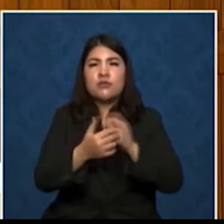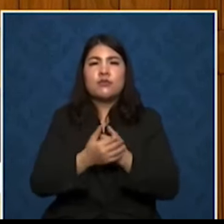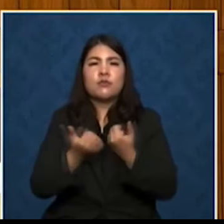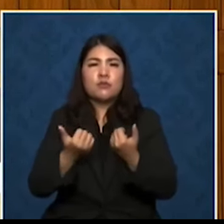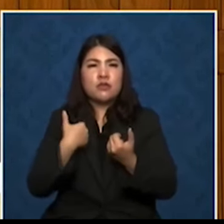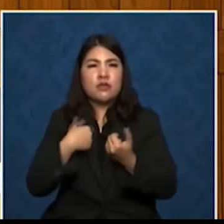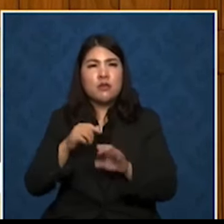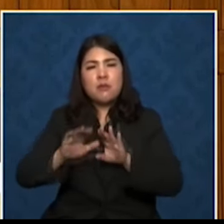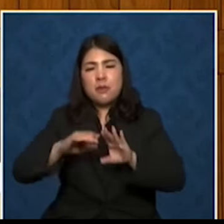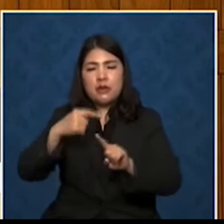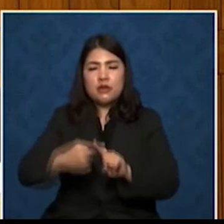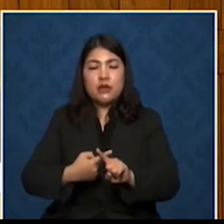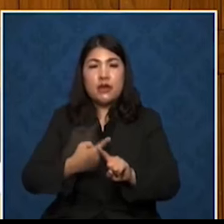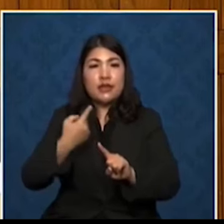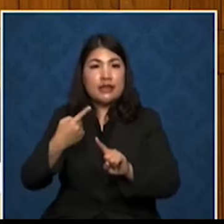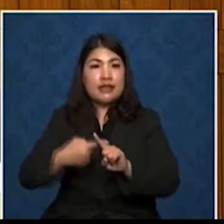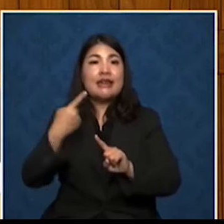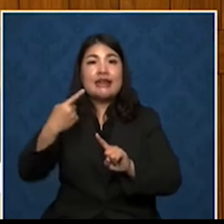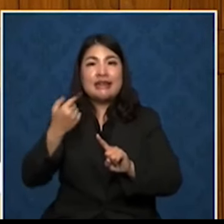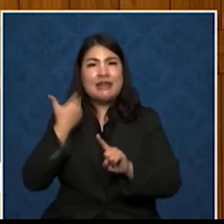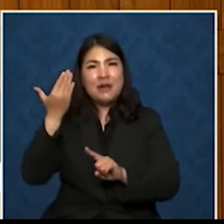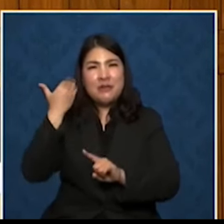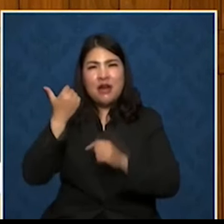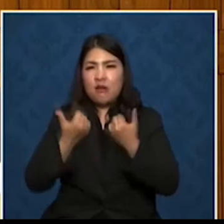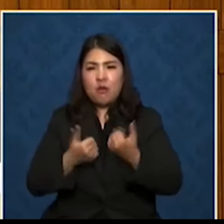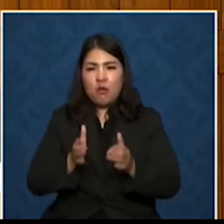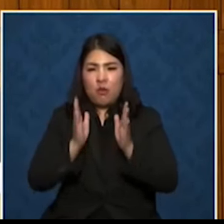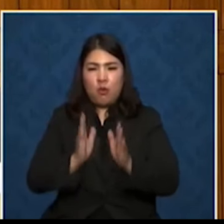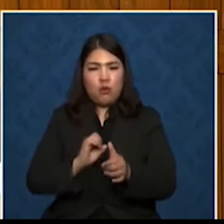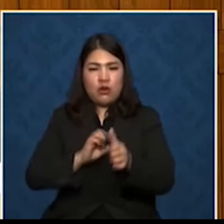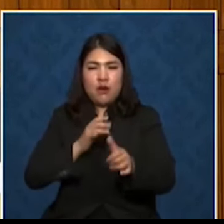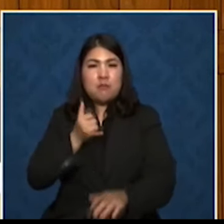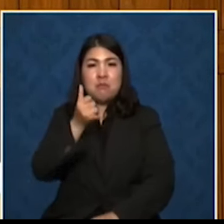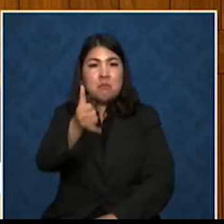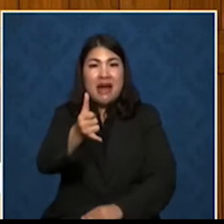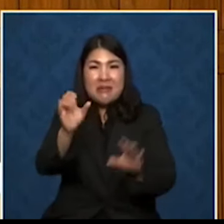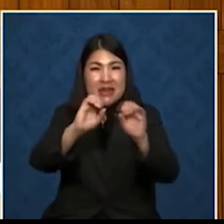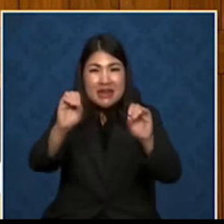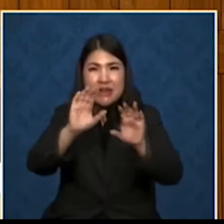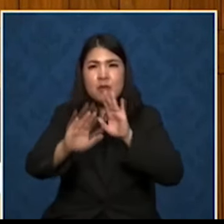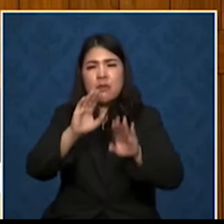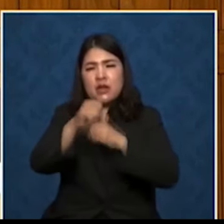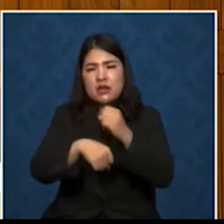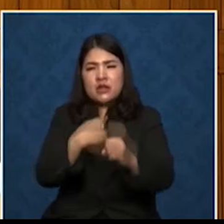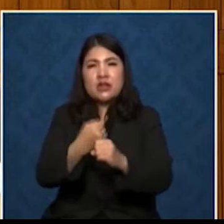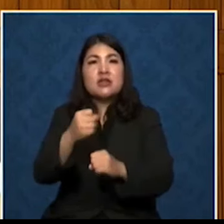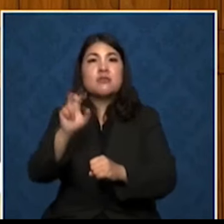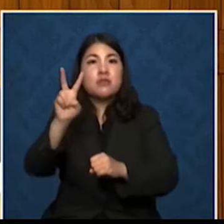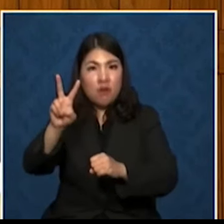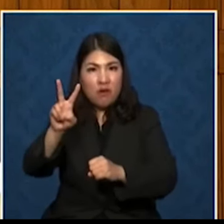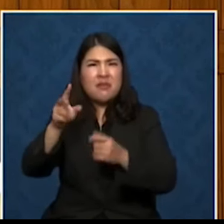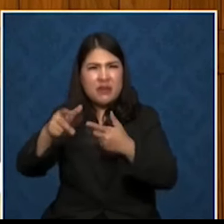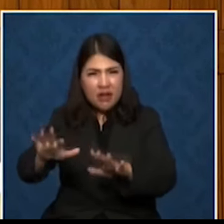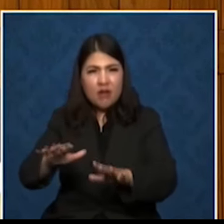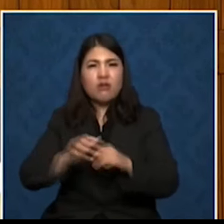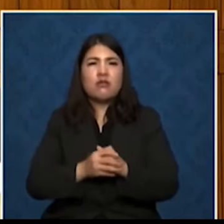ที่มีข้ในเดือนมกราคมทผ่านมาเราไมมีผู้นำเดินทางไป 12 ปีแล้วครั 12 ปีนะครับ มี